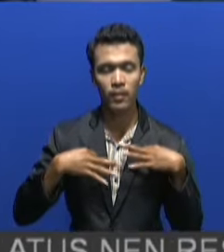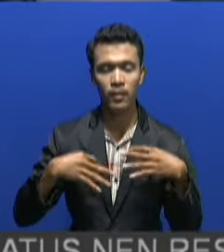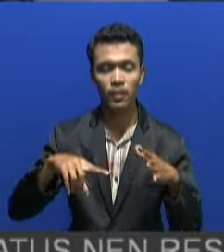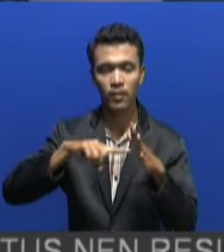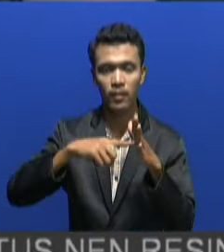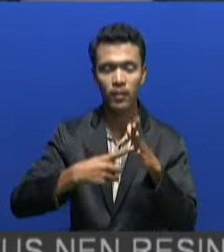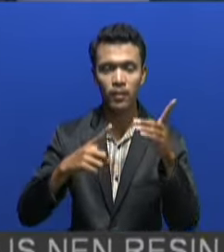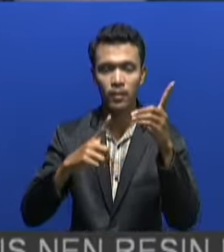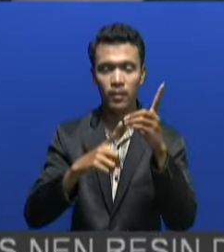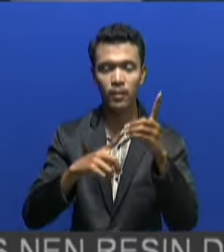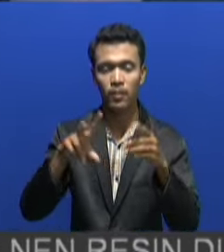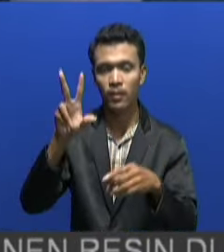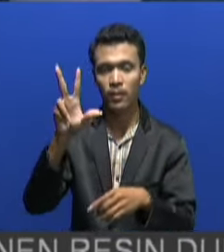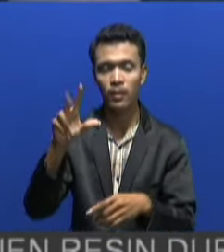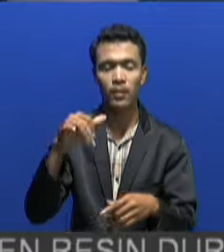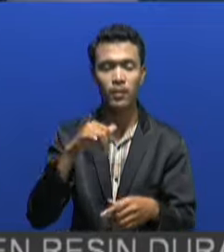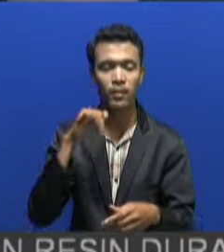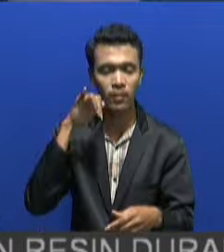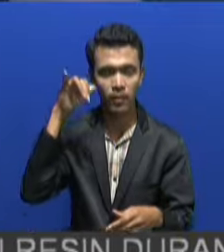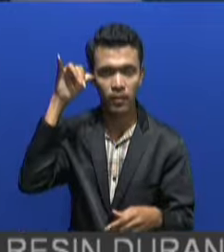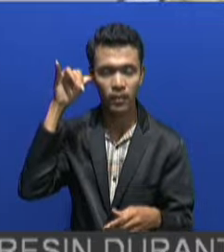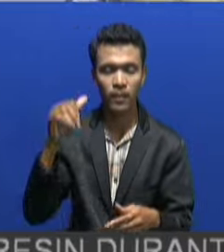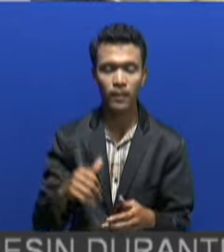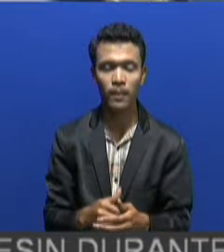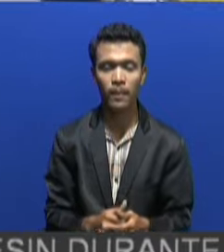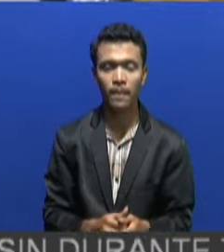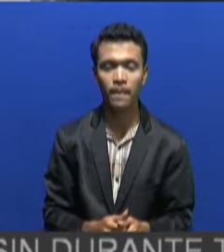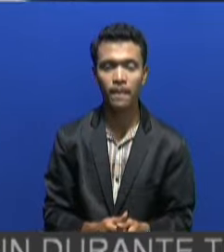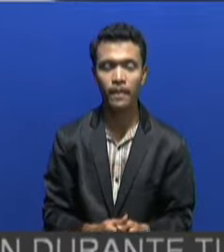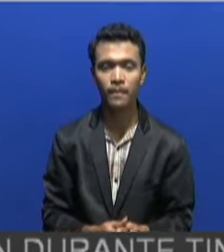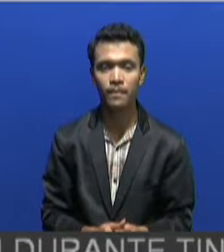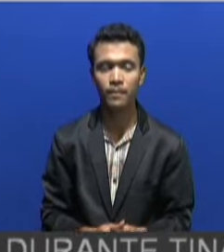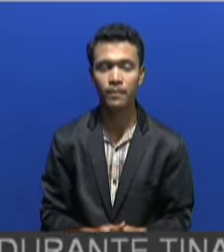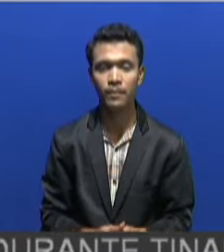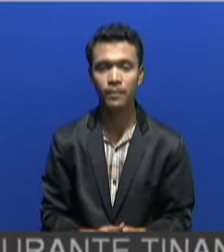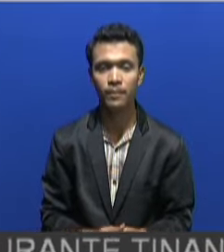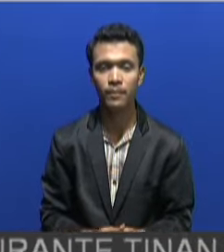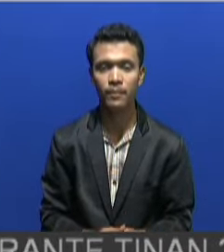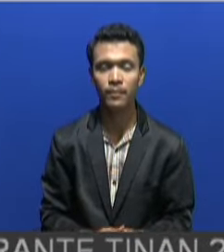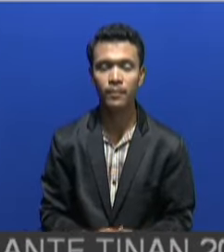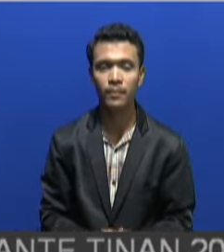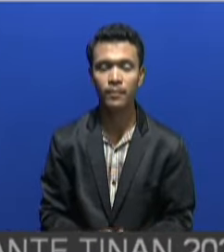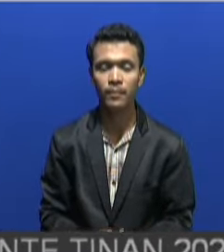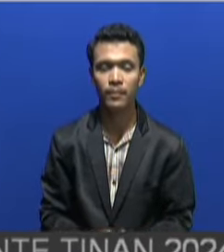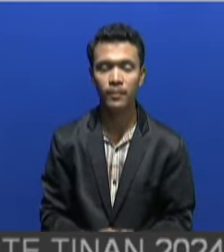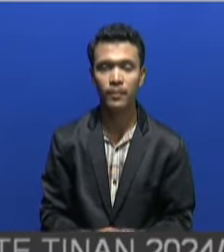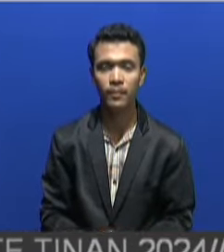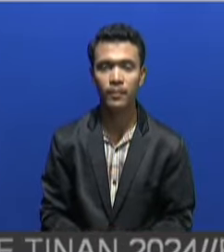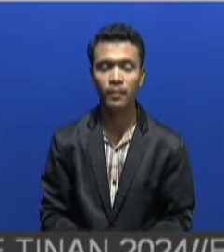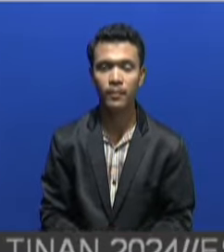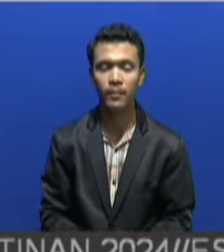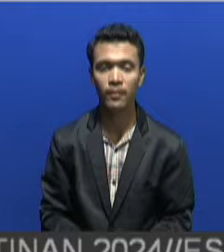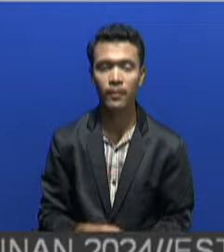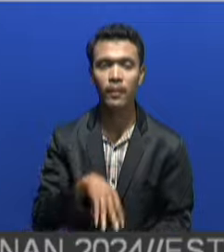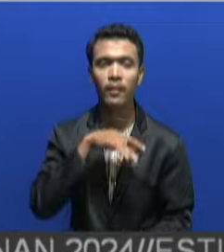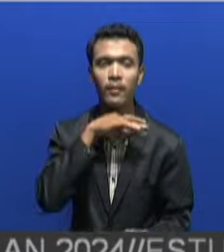komesa be tanggal 3 persek. Feriado te loron rua imi tamama im hare loron ide im tamama im hare unsa lisu siran ne. Lisu ansa